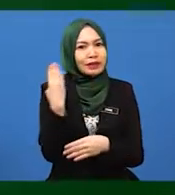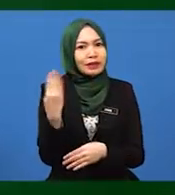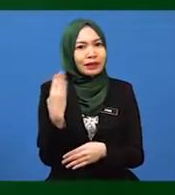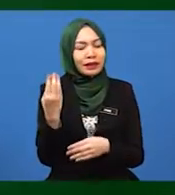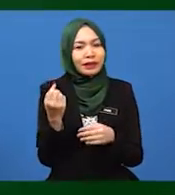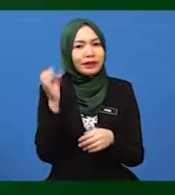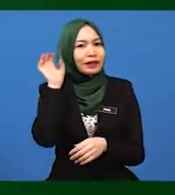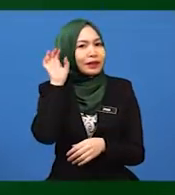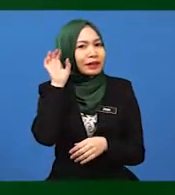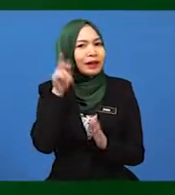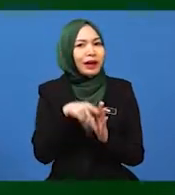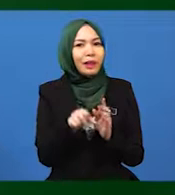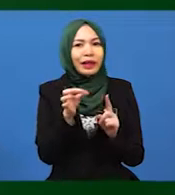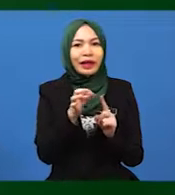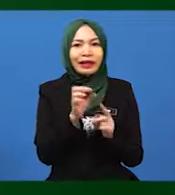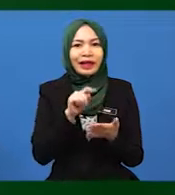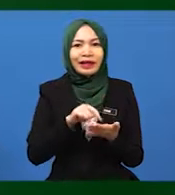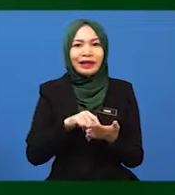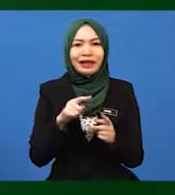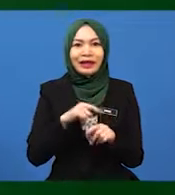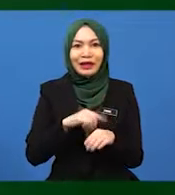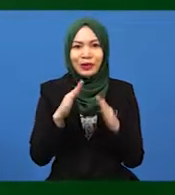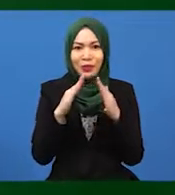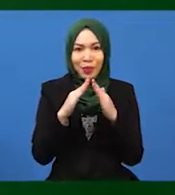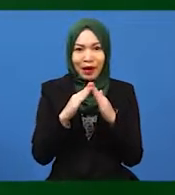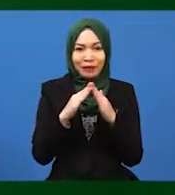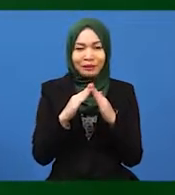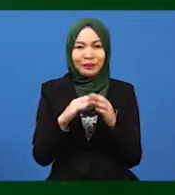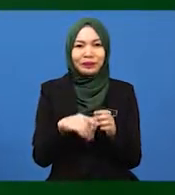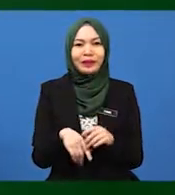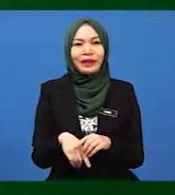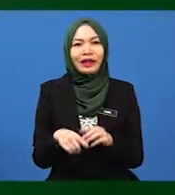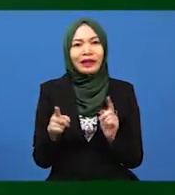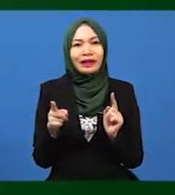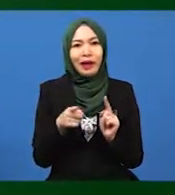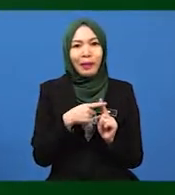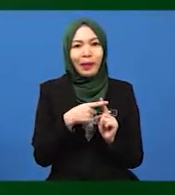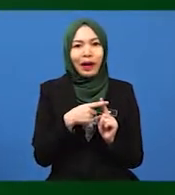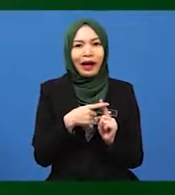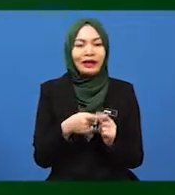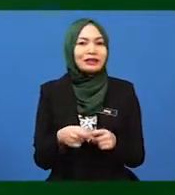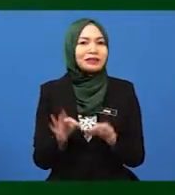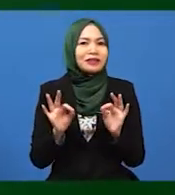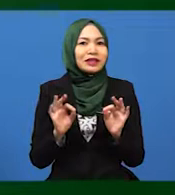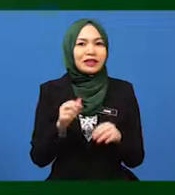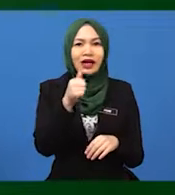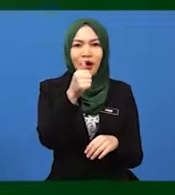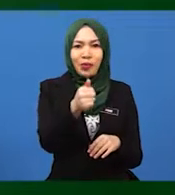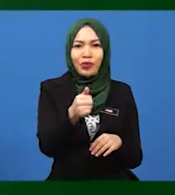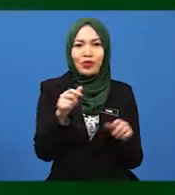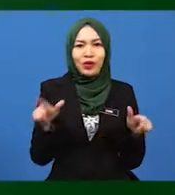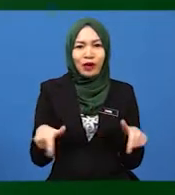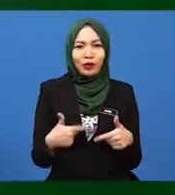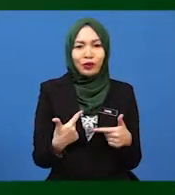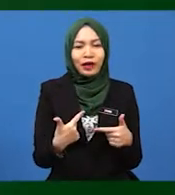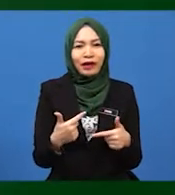ini di rumah. Tambahan pula, apabila kamu melakukan sesuatu perkara yang ibu kamu tidak